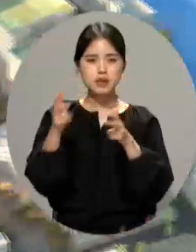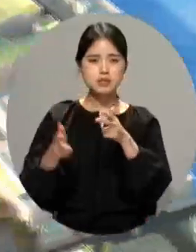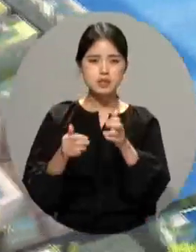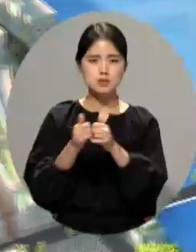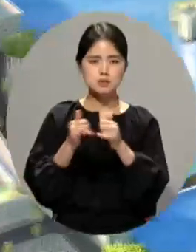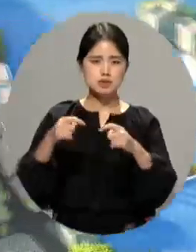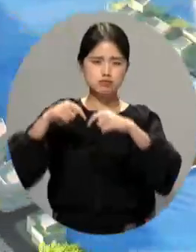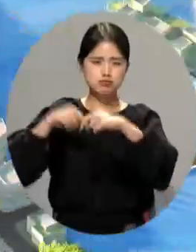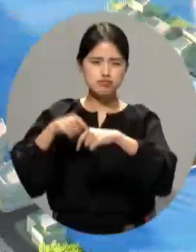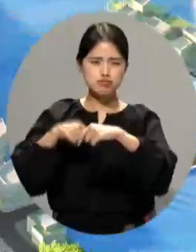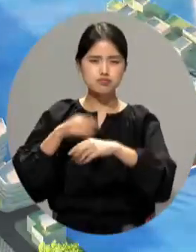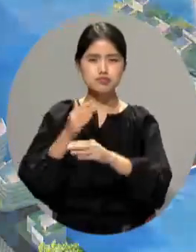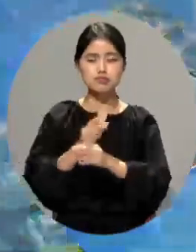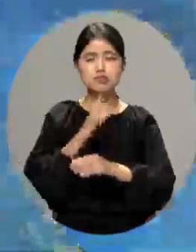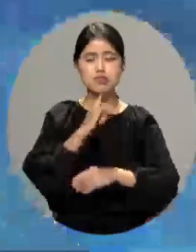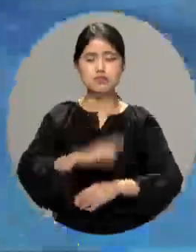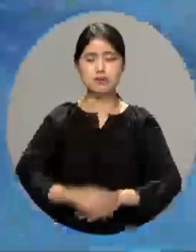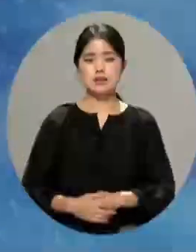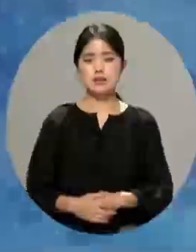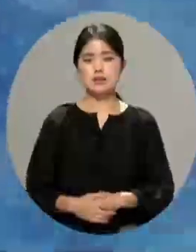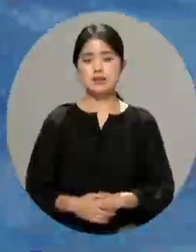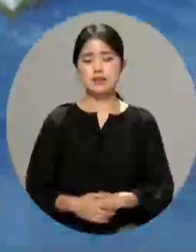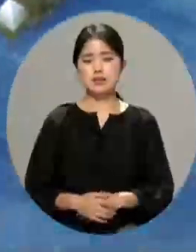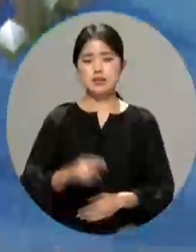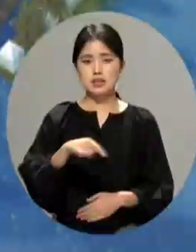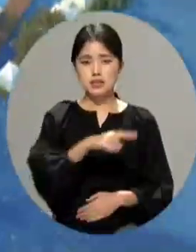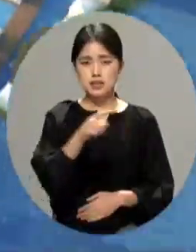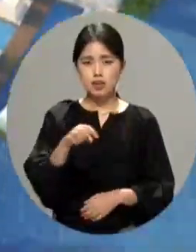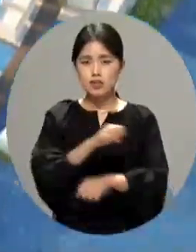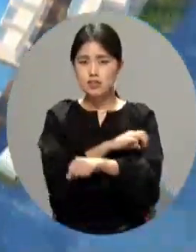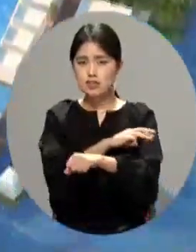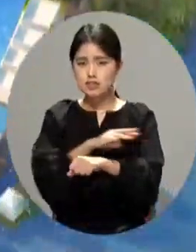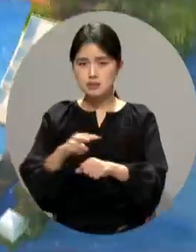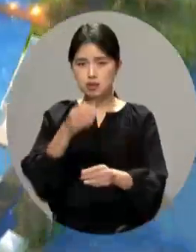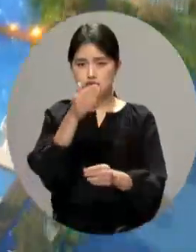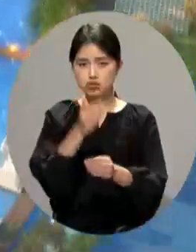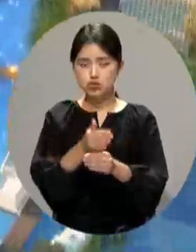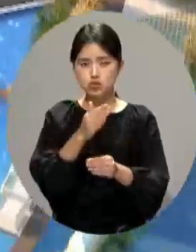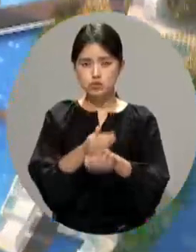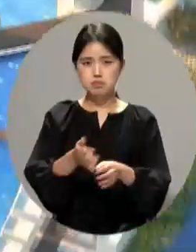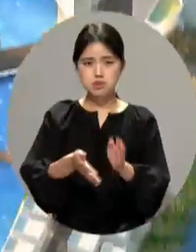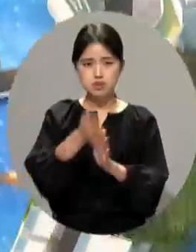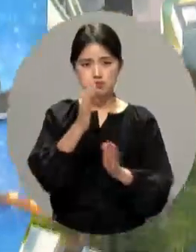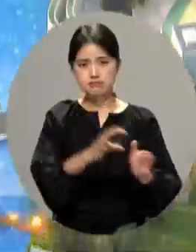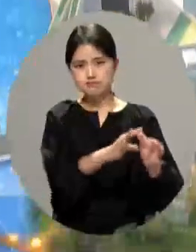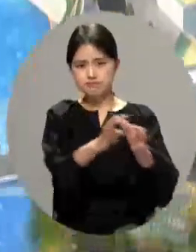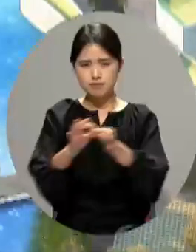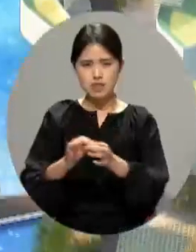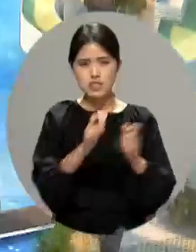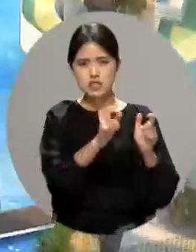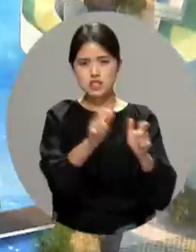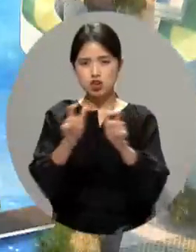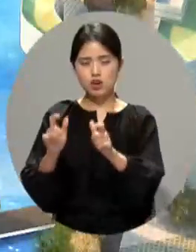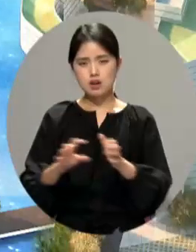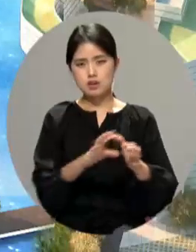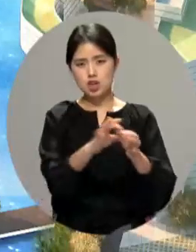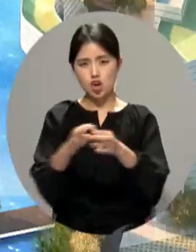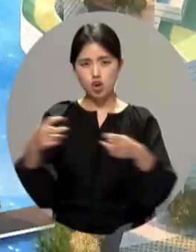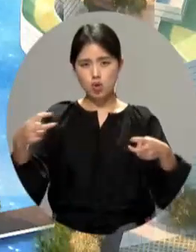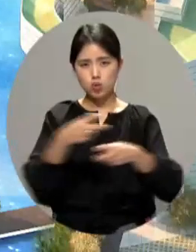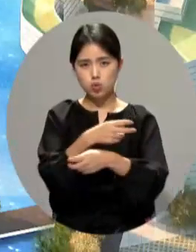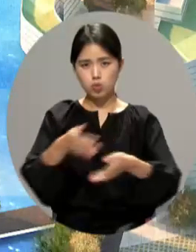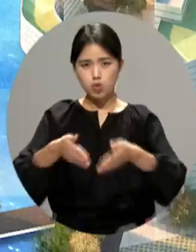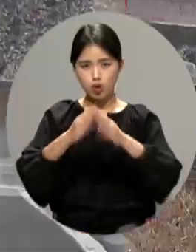사업자들과 협상이 진행 중입니다. 이러한 새만금의 중심 거점들을 이을 지역 간 연결도로 건설